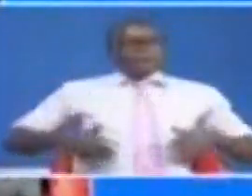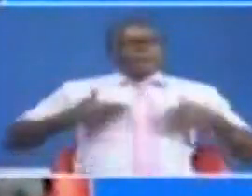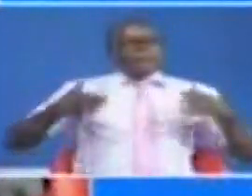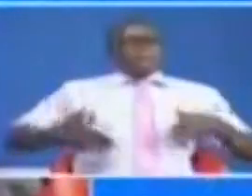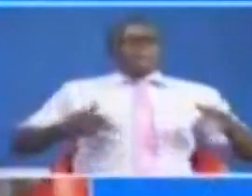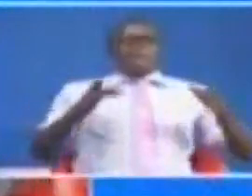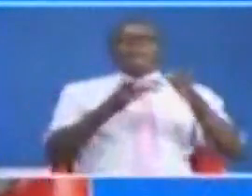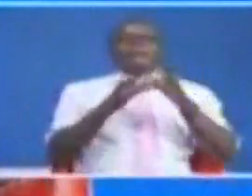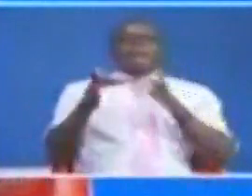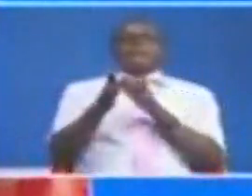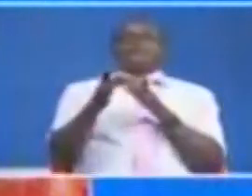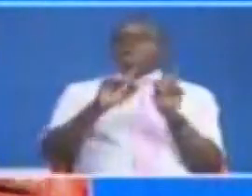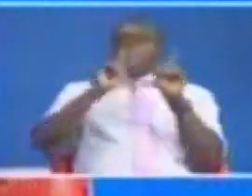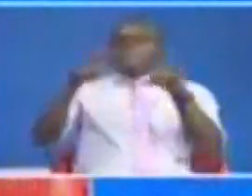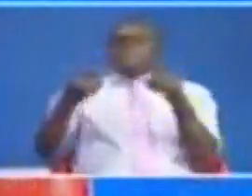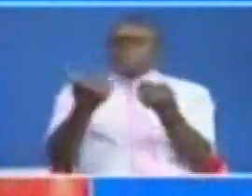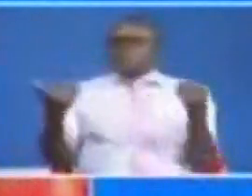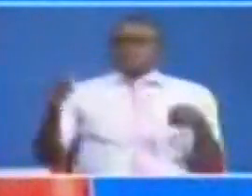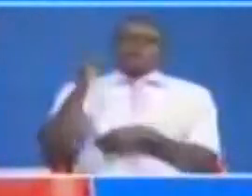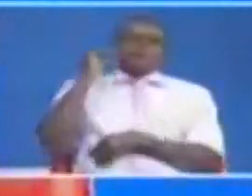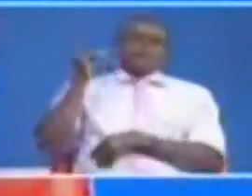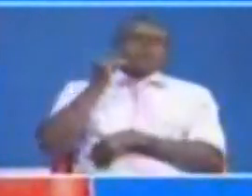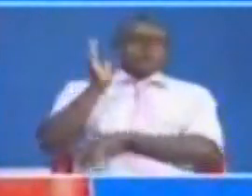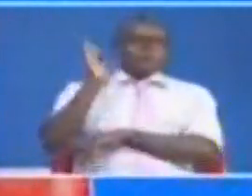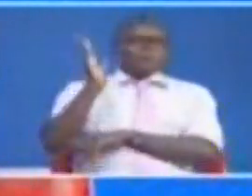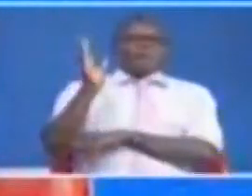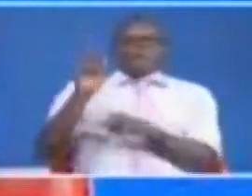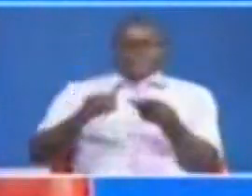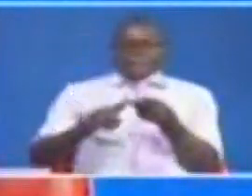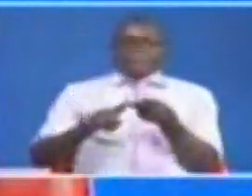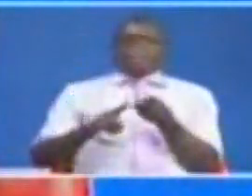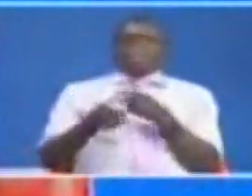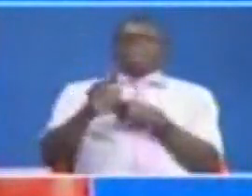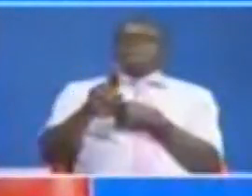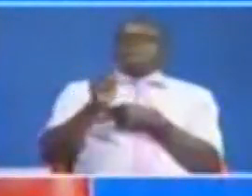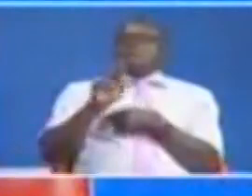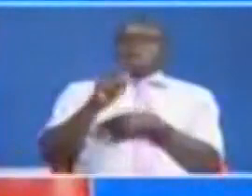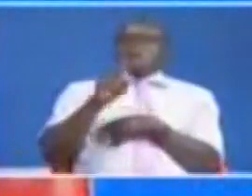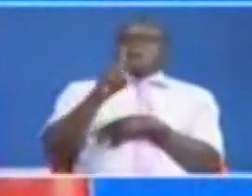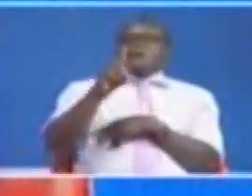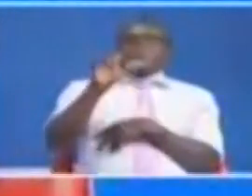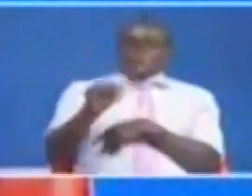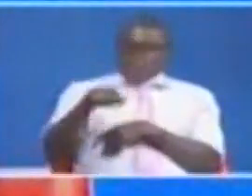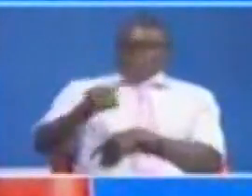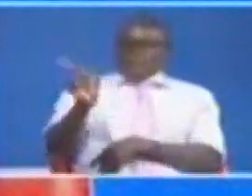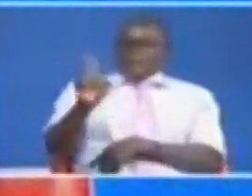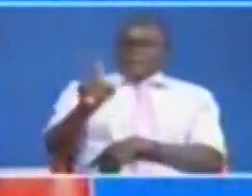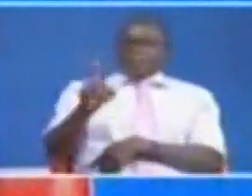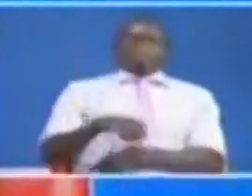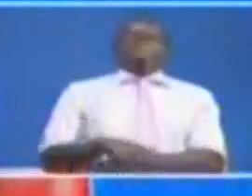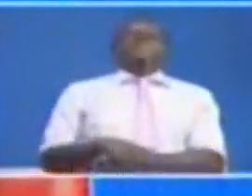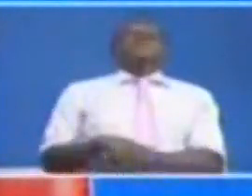huo umezuru makao ya watoto katika eneo la Pangani na vilevile Ruaraka na maeneo mengine jijini Nairobi. Msafara